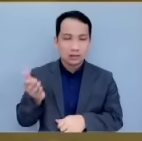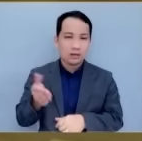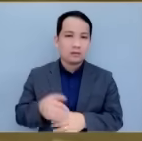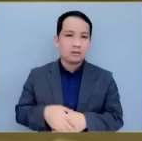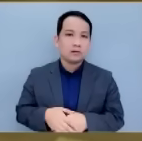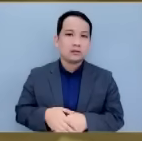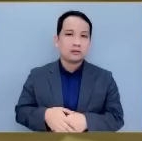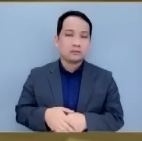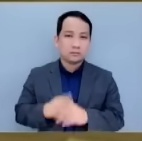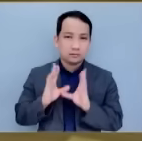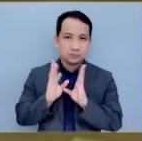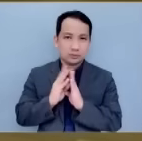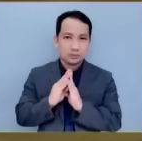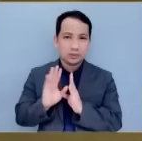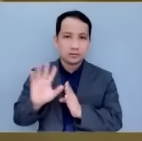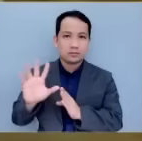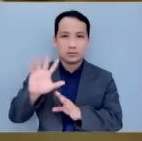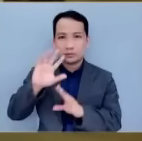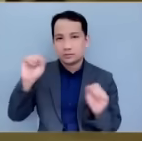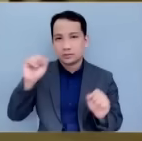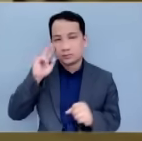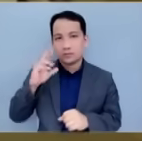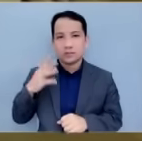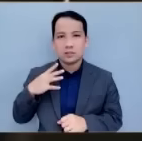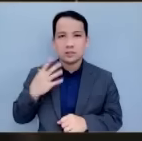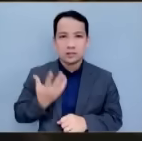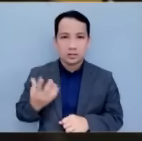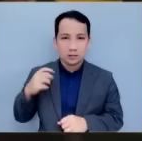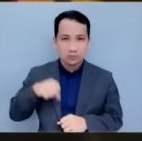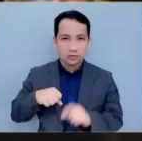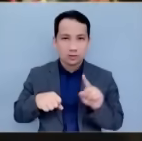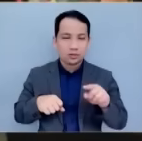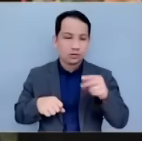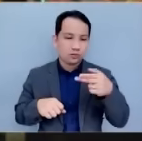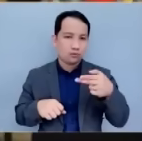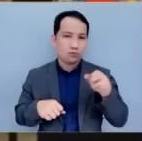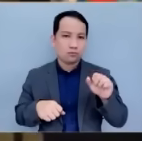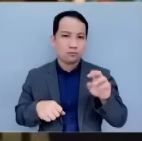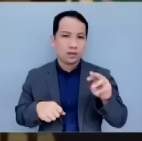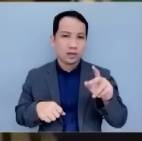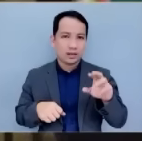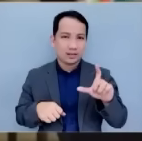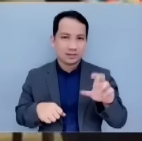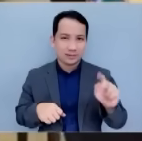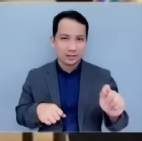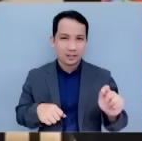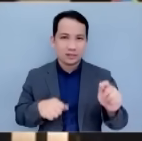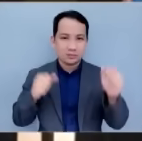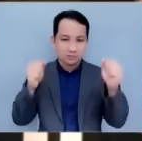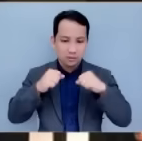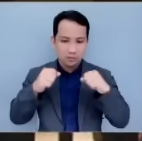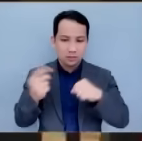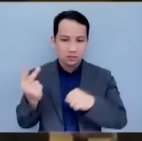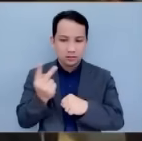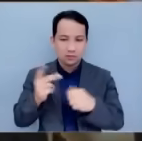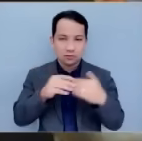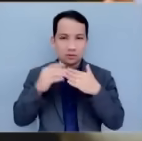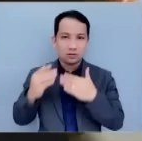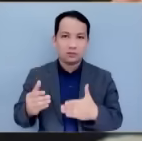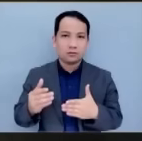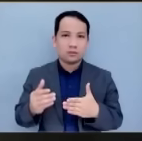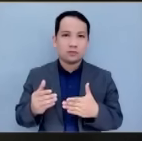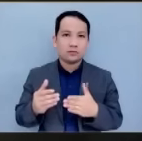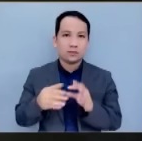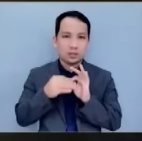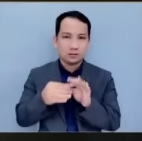Nakapulong din ni Pangulong Marcos si Cambodian Prime Minister Hun Manet sa bilateral meeting na pagkasunduan ng dalawang lider ang pagpapalakas